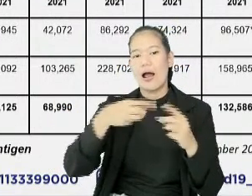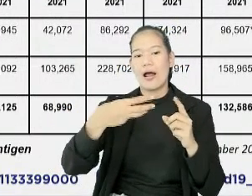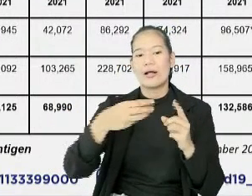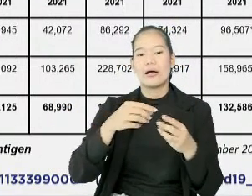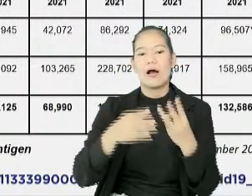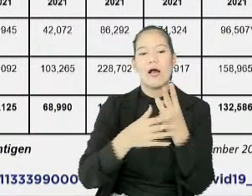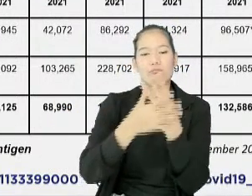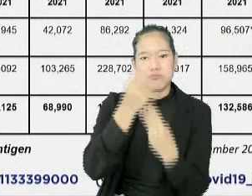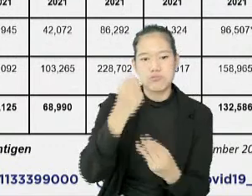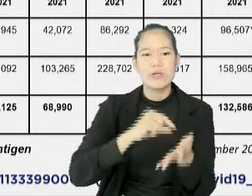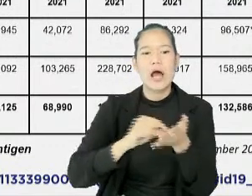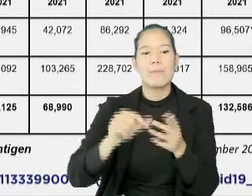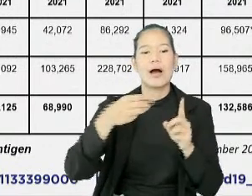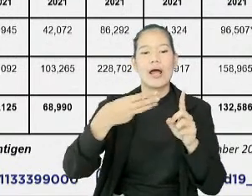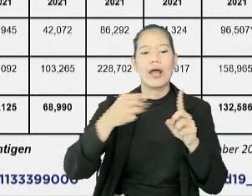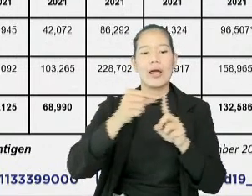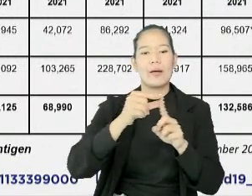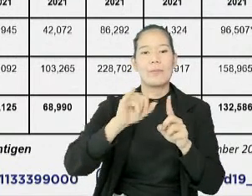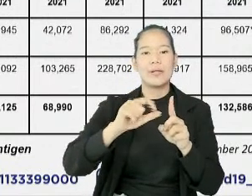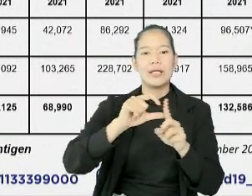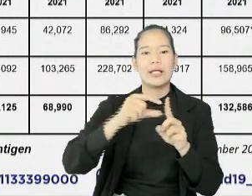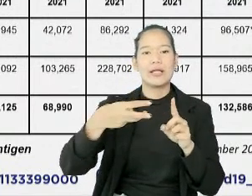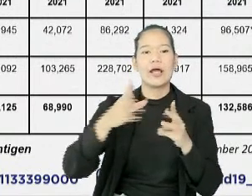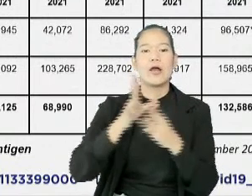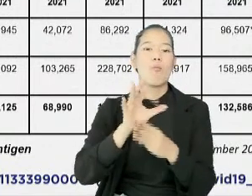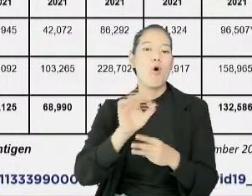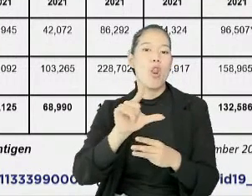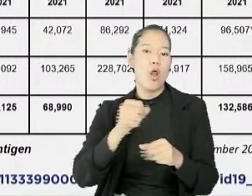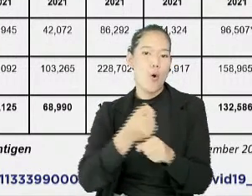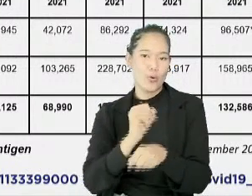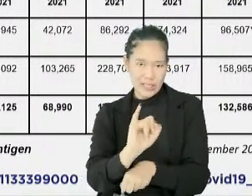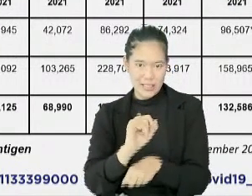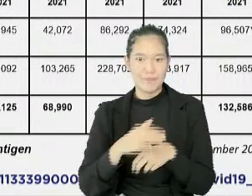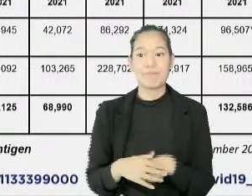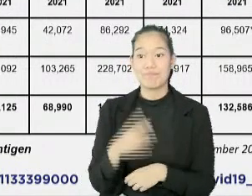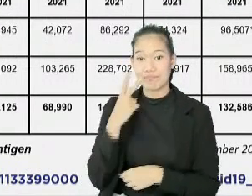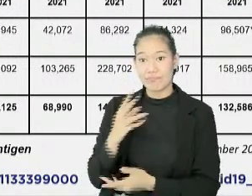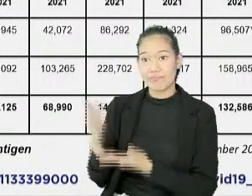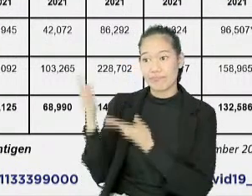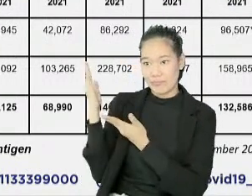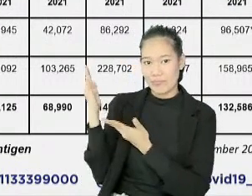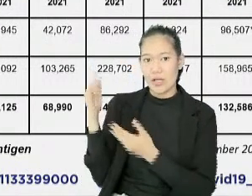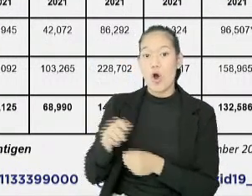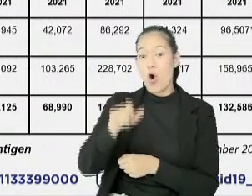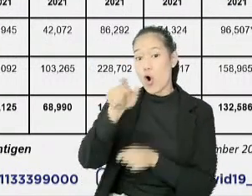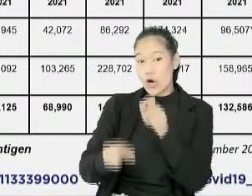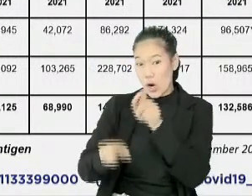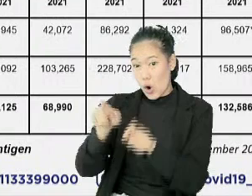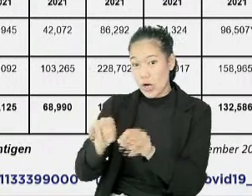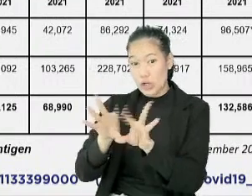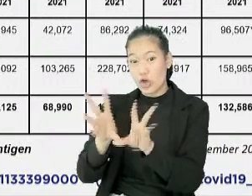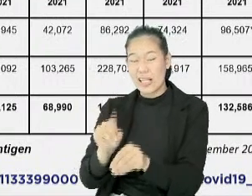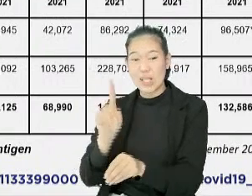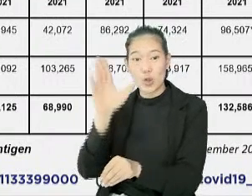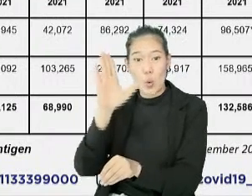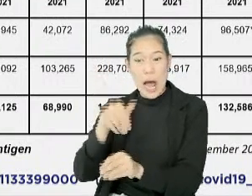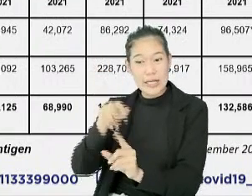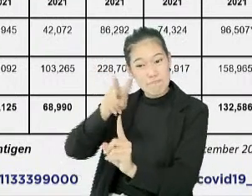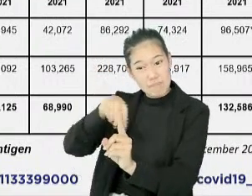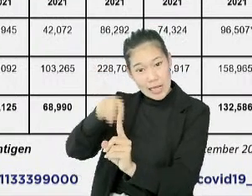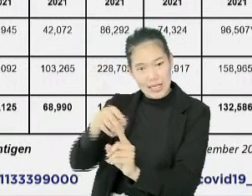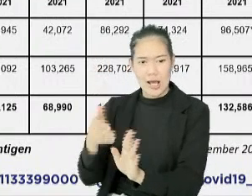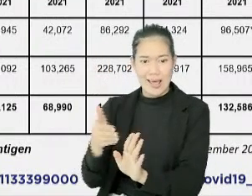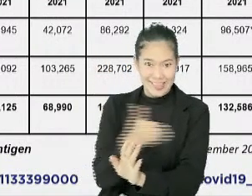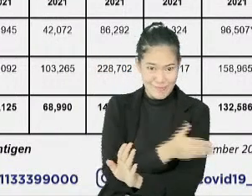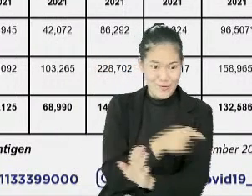untuk pemeriksaan Nah bisa kita lihat di sini dokter ular terkait dengan jumlah orang yang diperiksa perhari Kalau